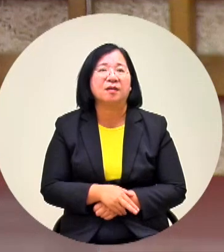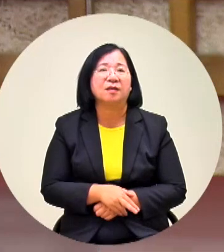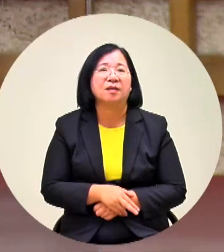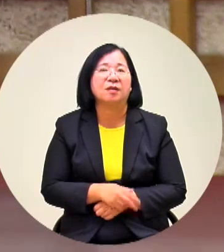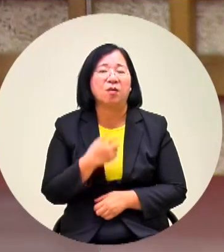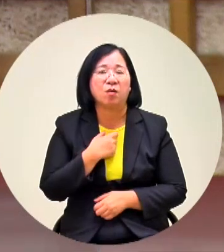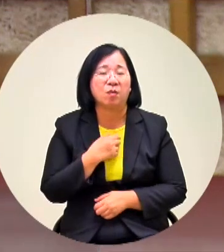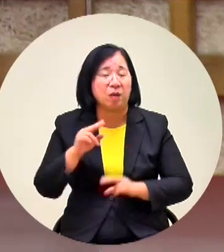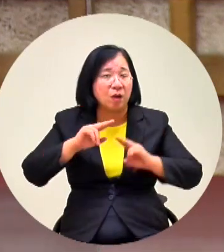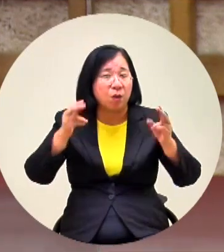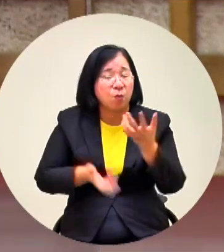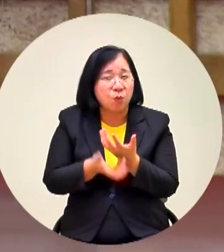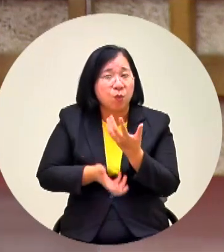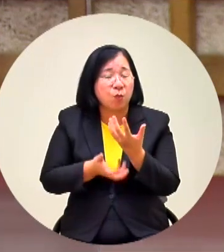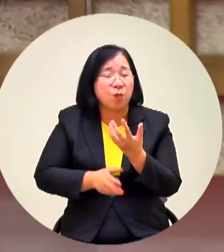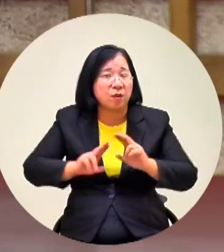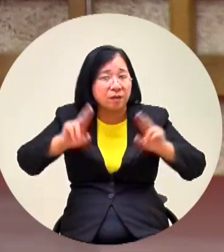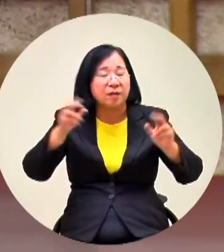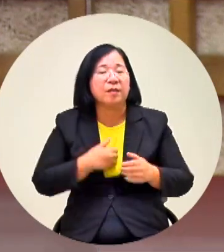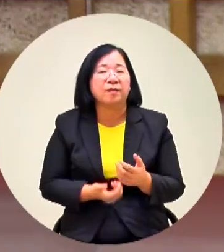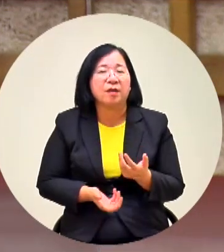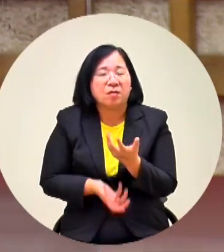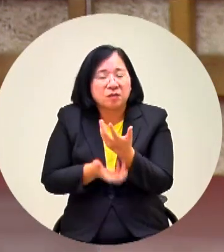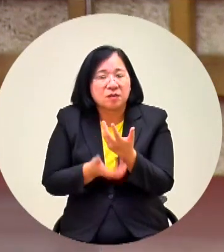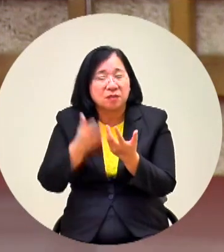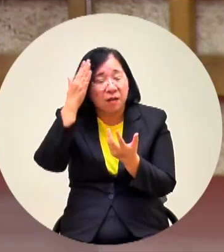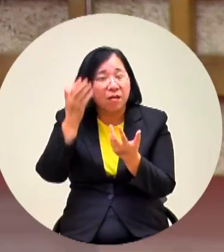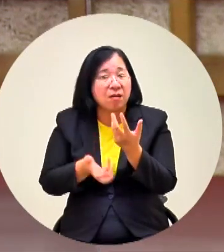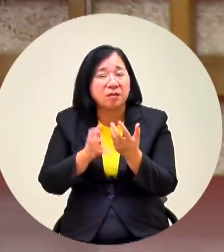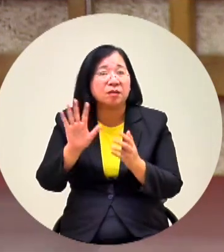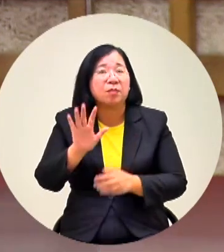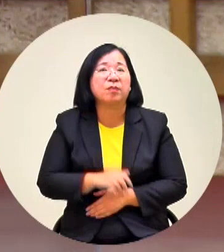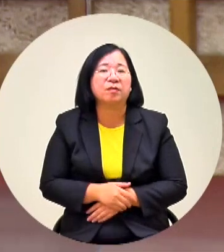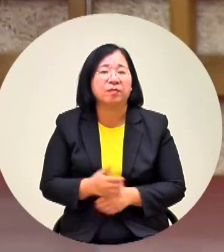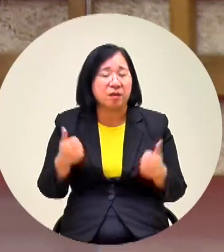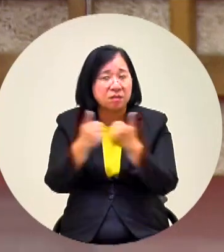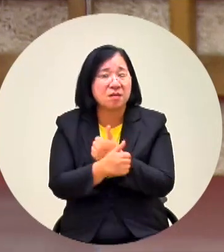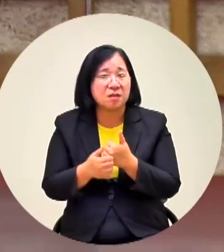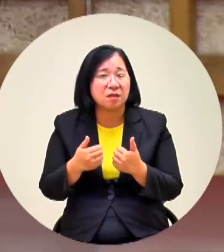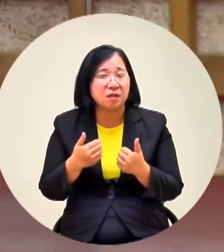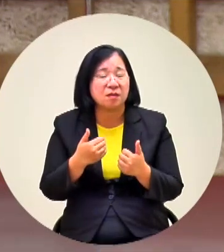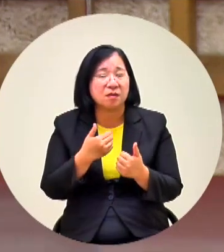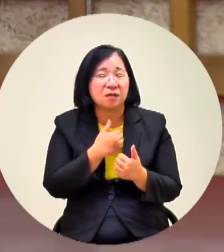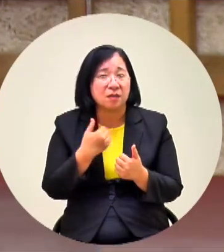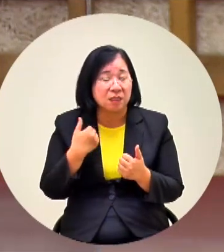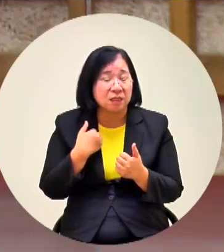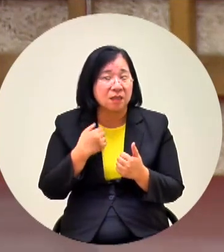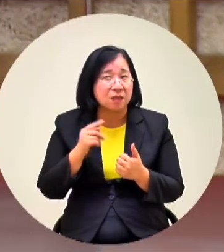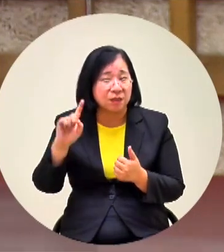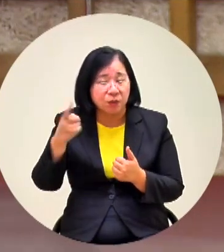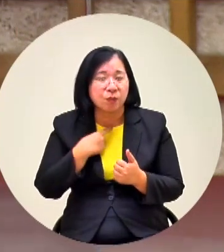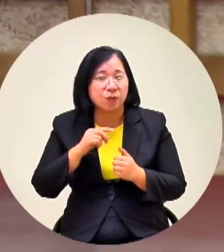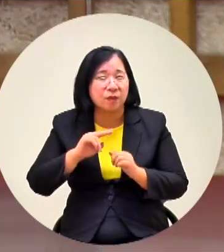我们要找替代能源。现在台湾很重力在发展的是太阳光电、风力发电，也是总统的政